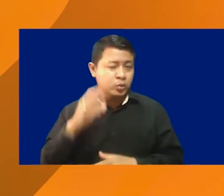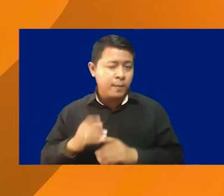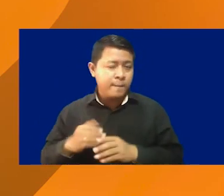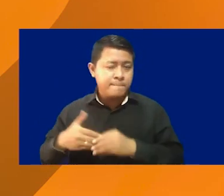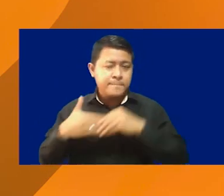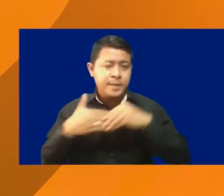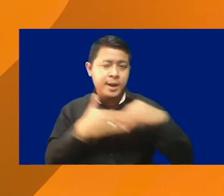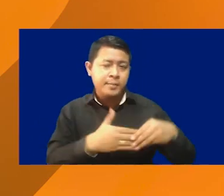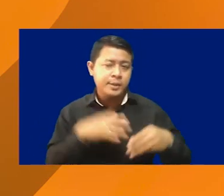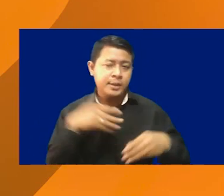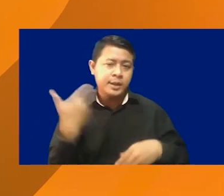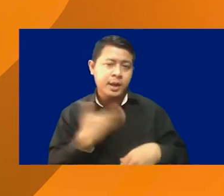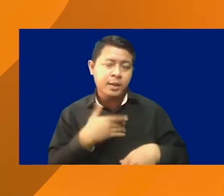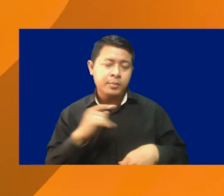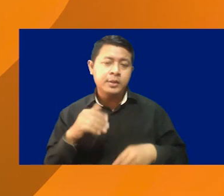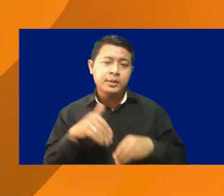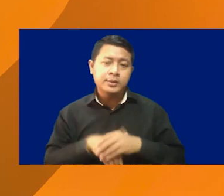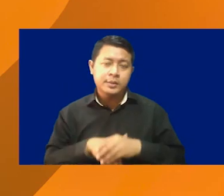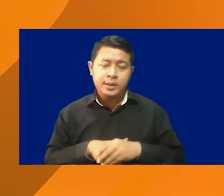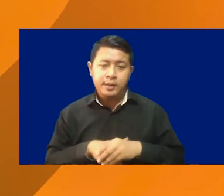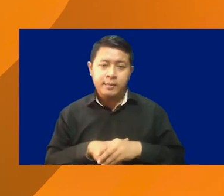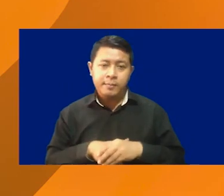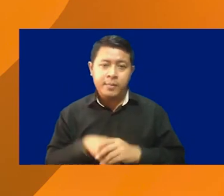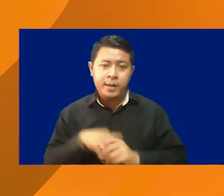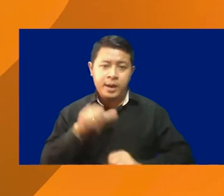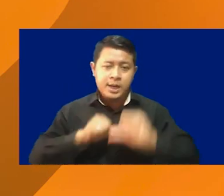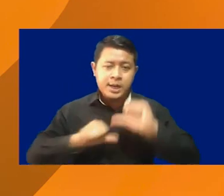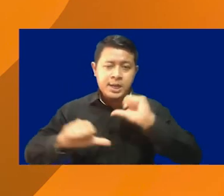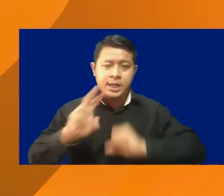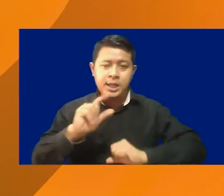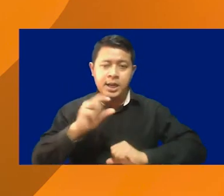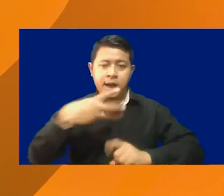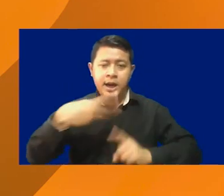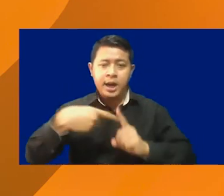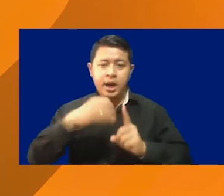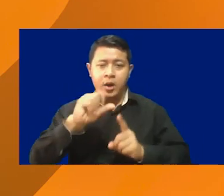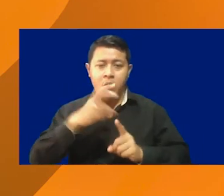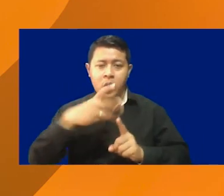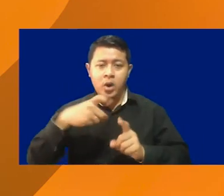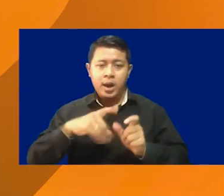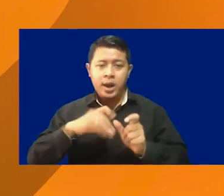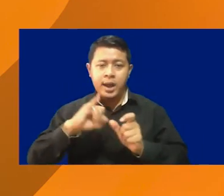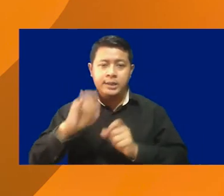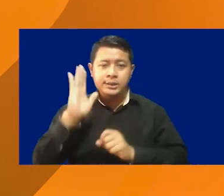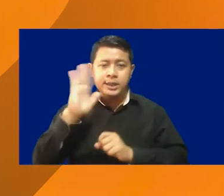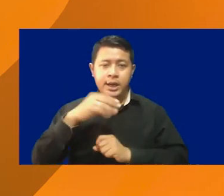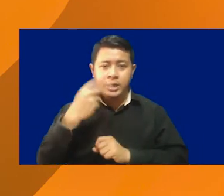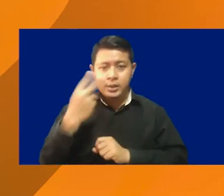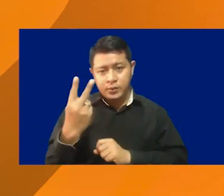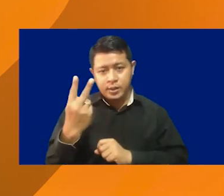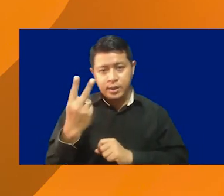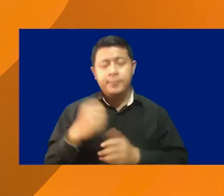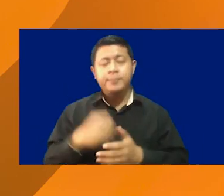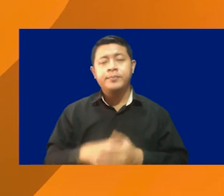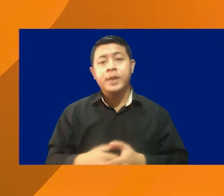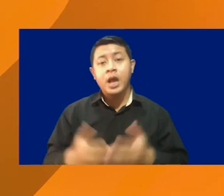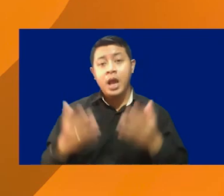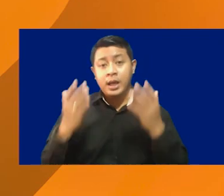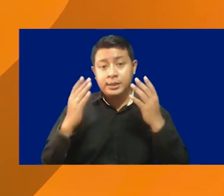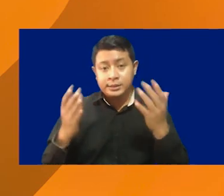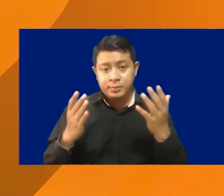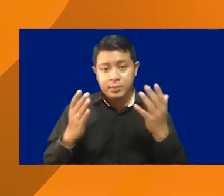dalam kegiatan rekoleksi hari yang kedua ini. Semoga dengan